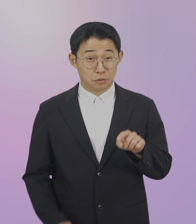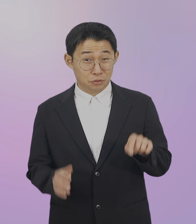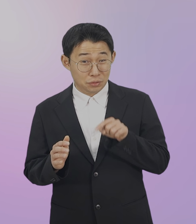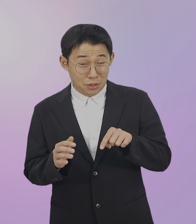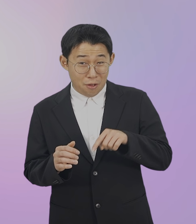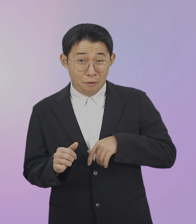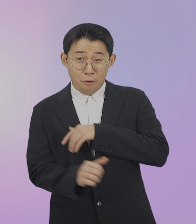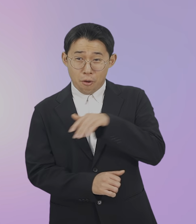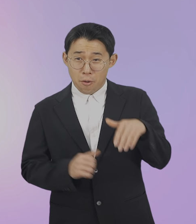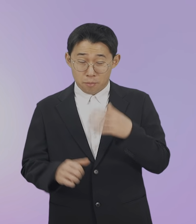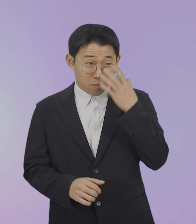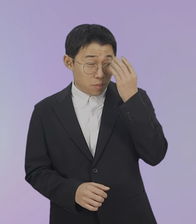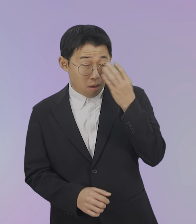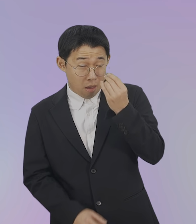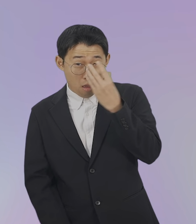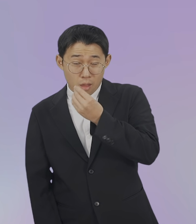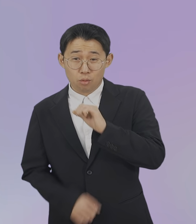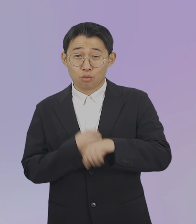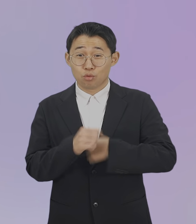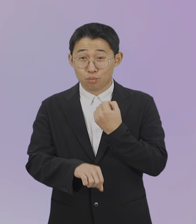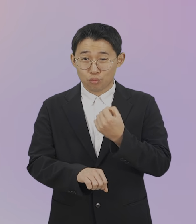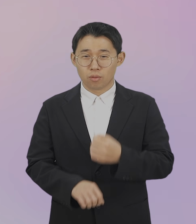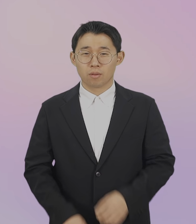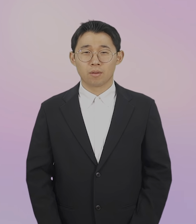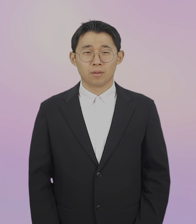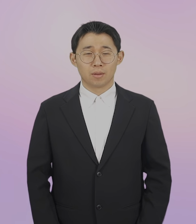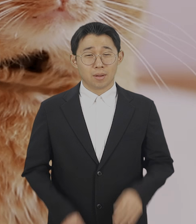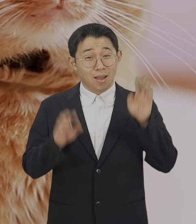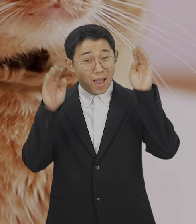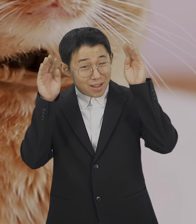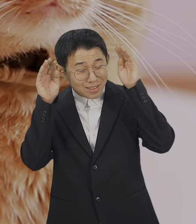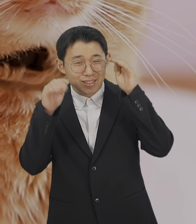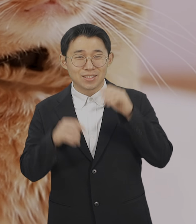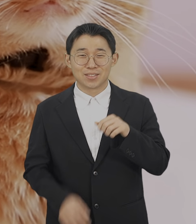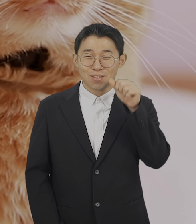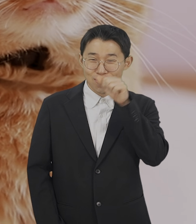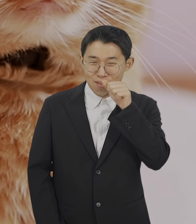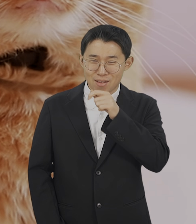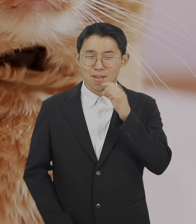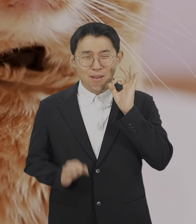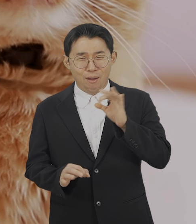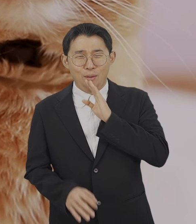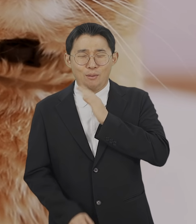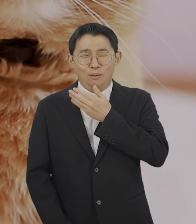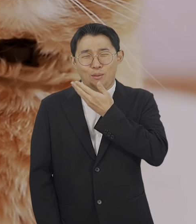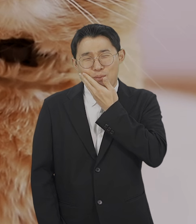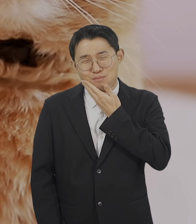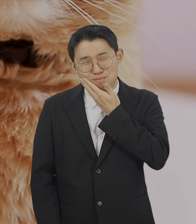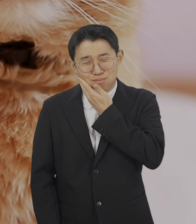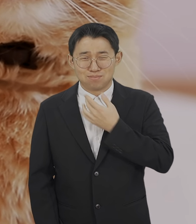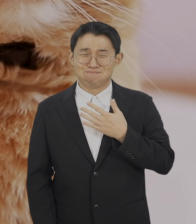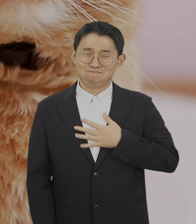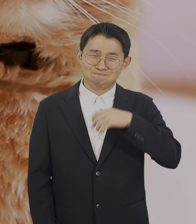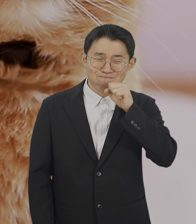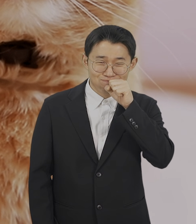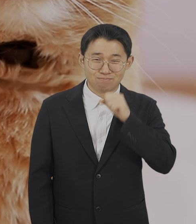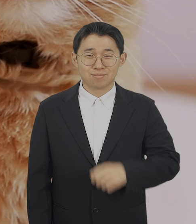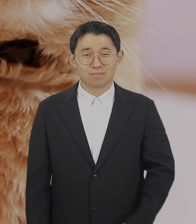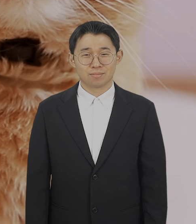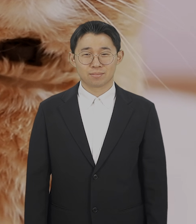그 중에서도 우리 주변에서 자주 볼 수 있는 동물, 강아지와 고양이. 정말 귀엽고 보기만 해도